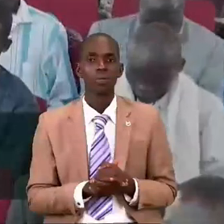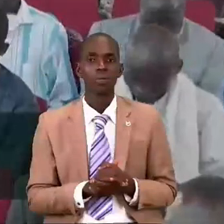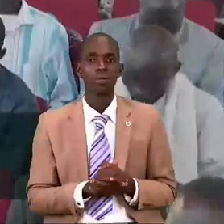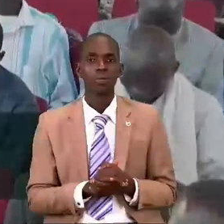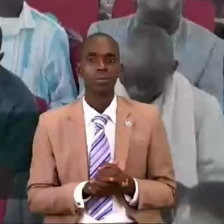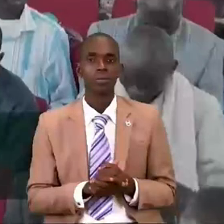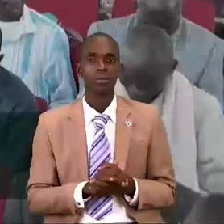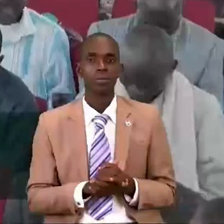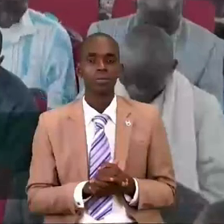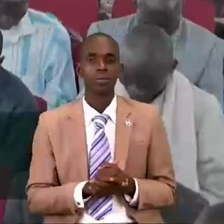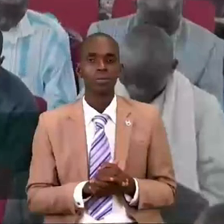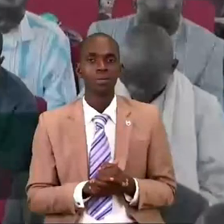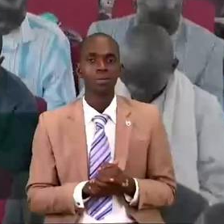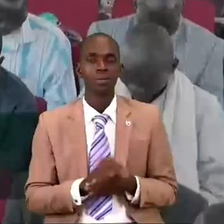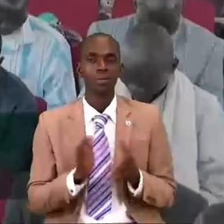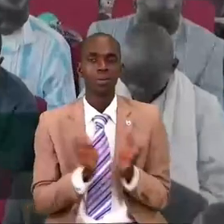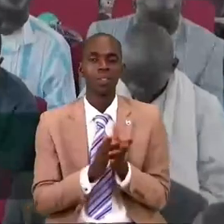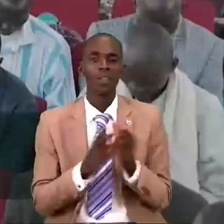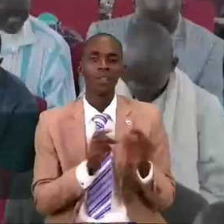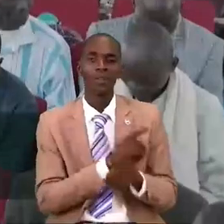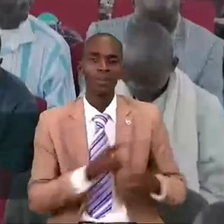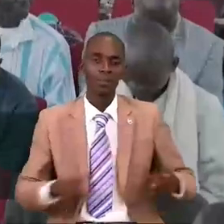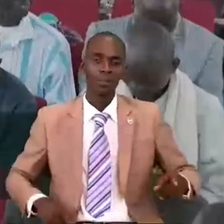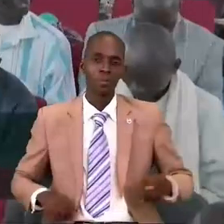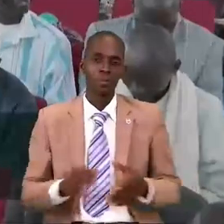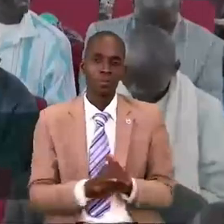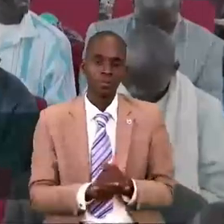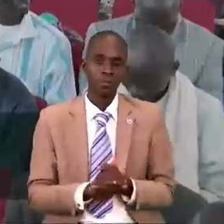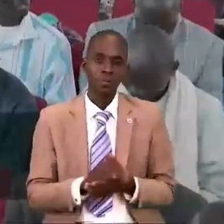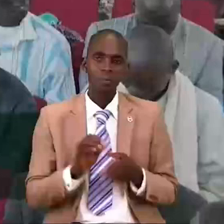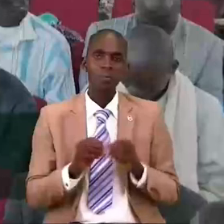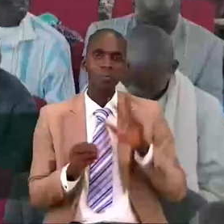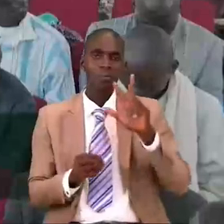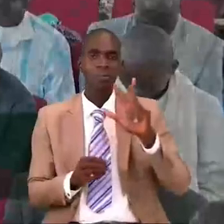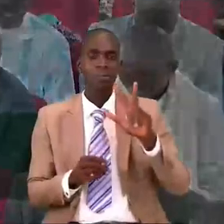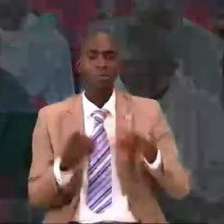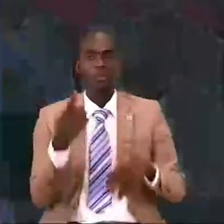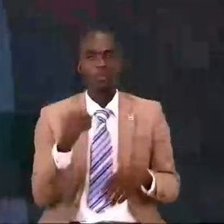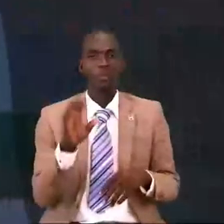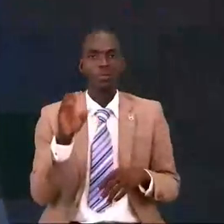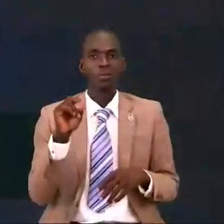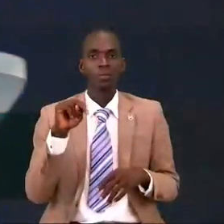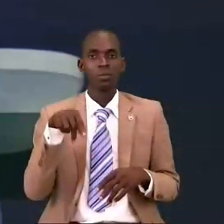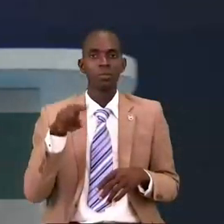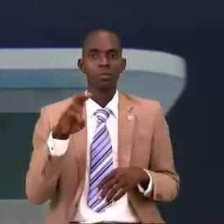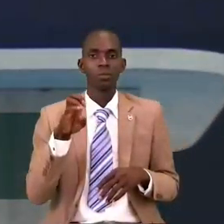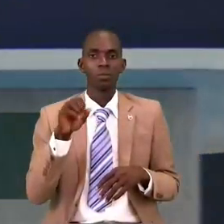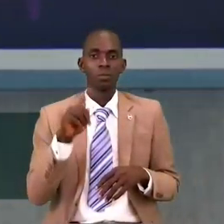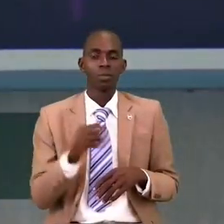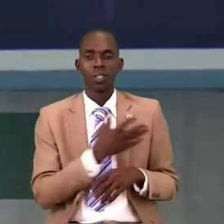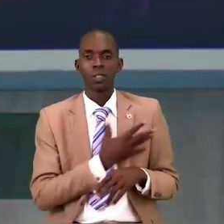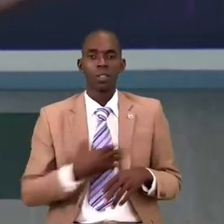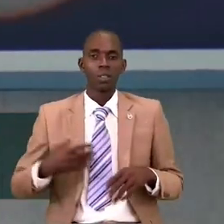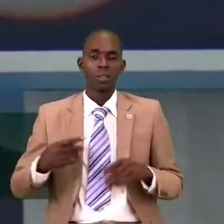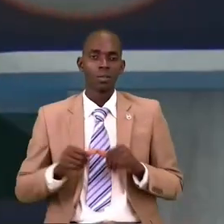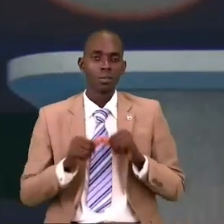Troisième élément, la conquête, le progrès sur le terrain, la conquête. Il nous